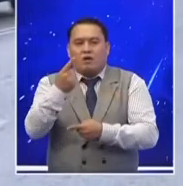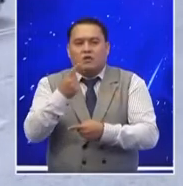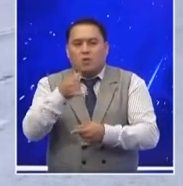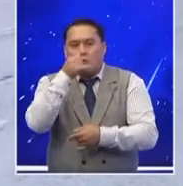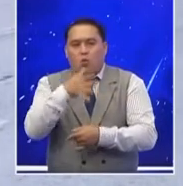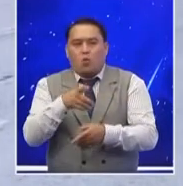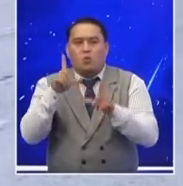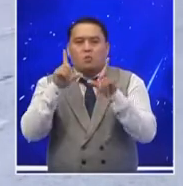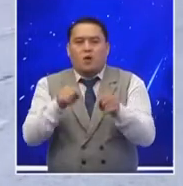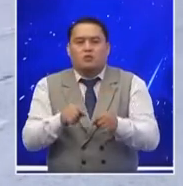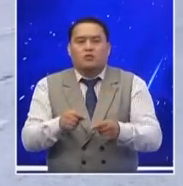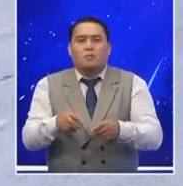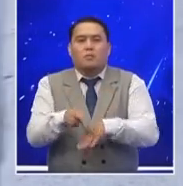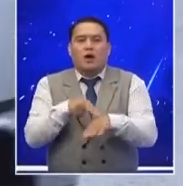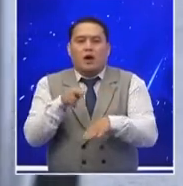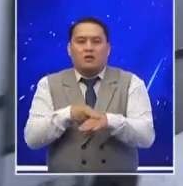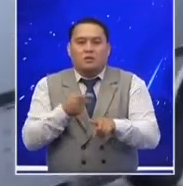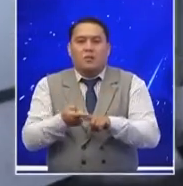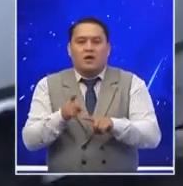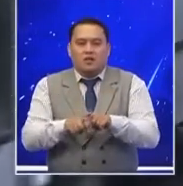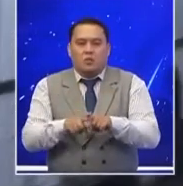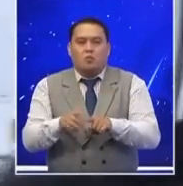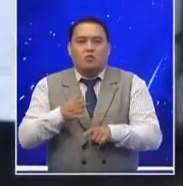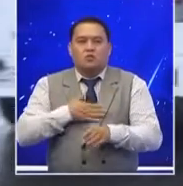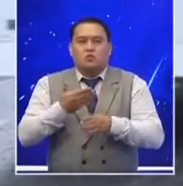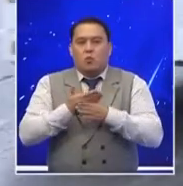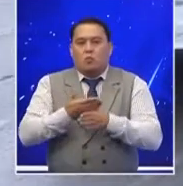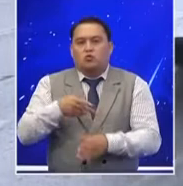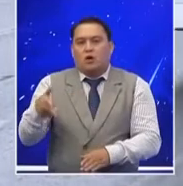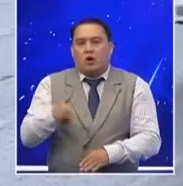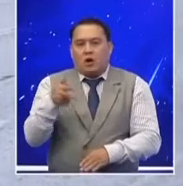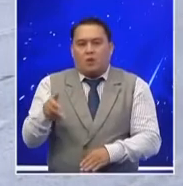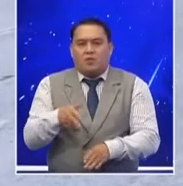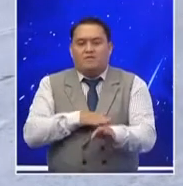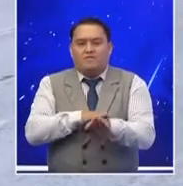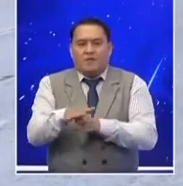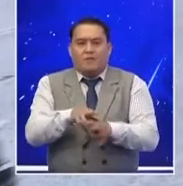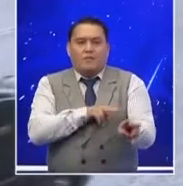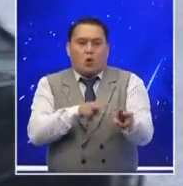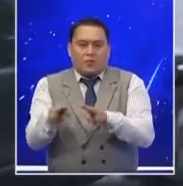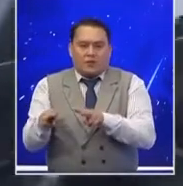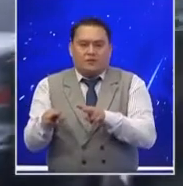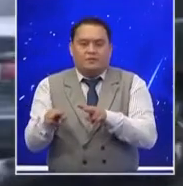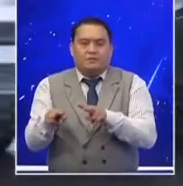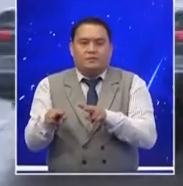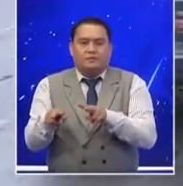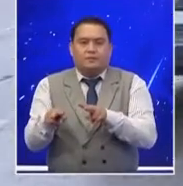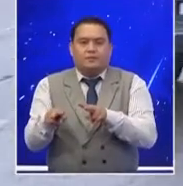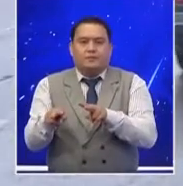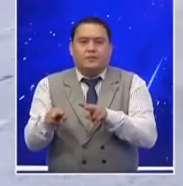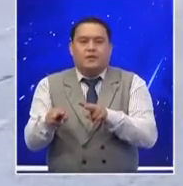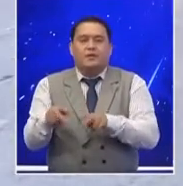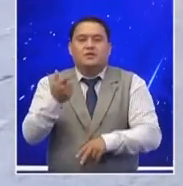могут направляться комплексы силы полиции, полицейские. Мы с помощью камер можем осуществлять видеоконтроль и видеонаблюдение